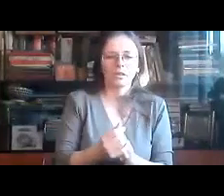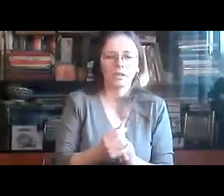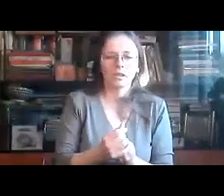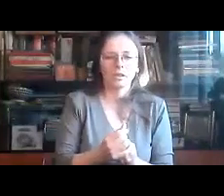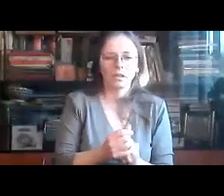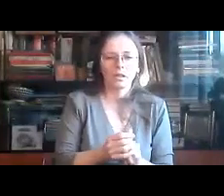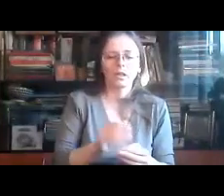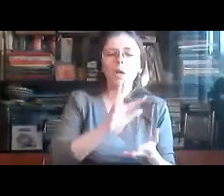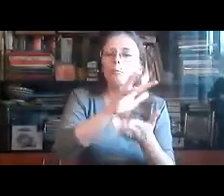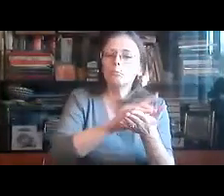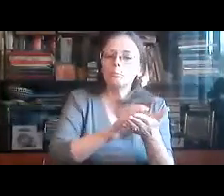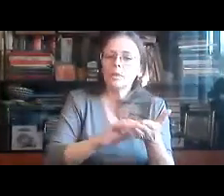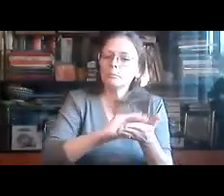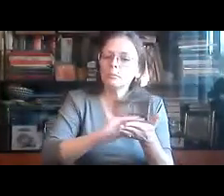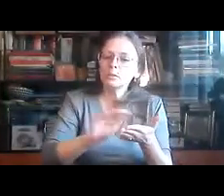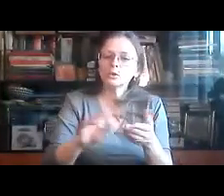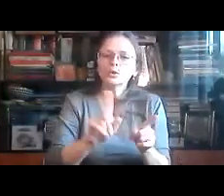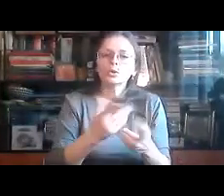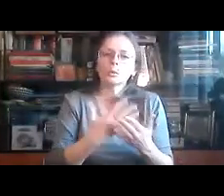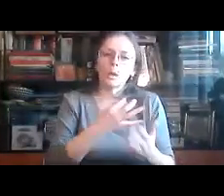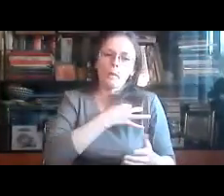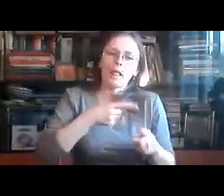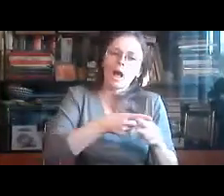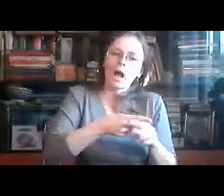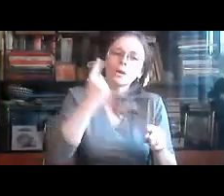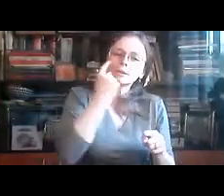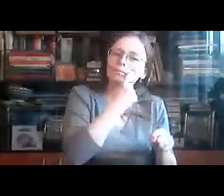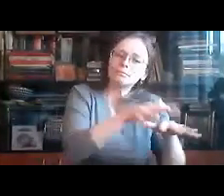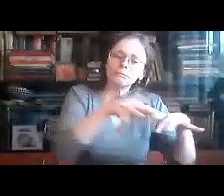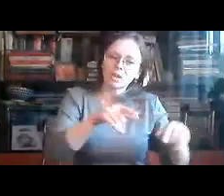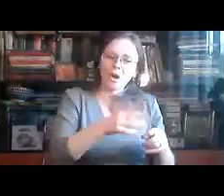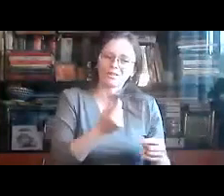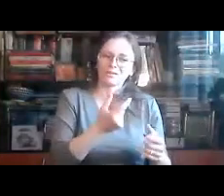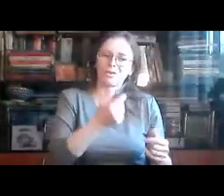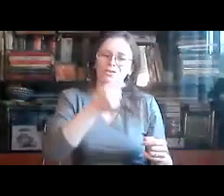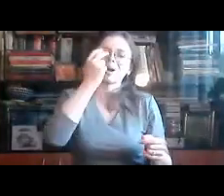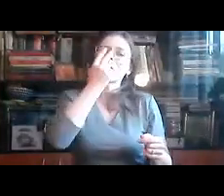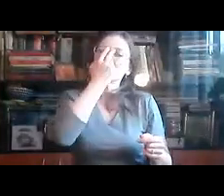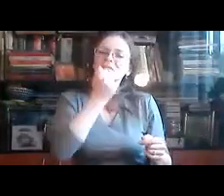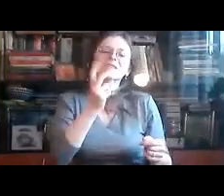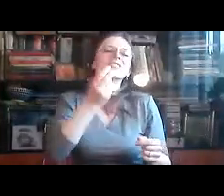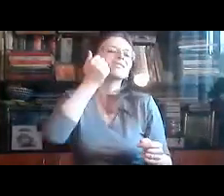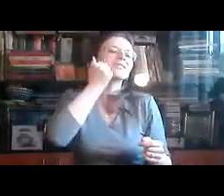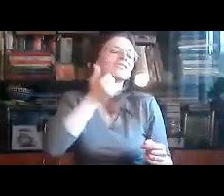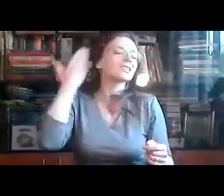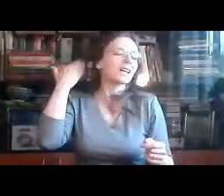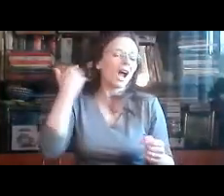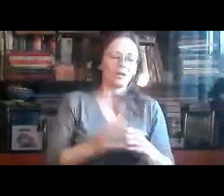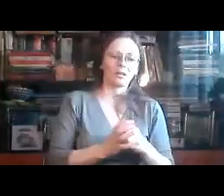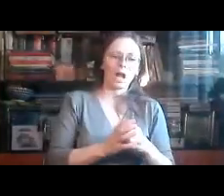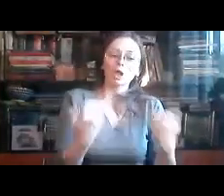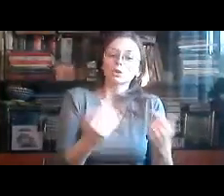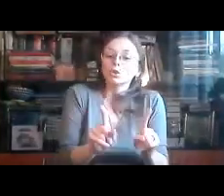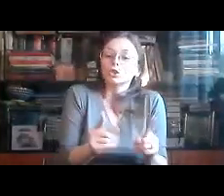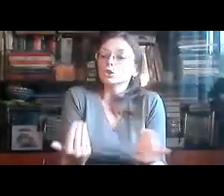Андрей. Да, и то, что происходит сейчас, может его изменить, провоцировать в хорошем смысле этого